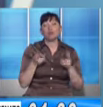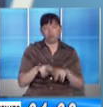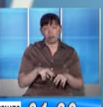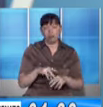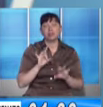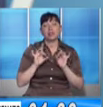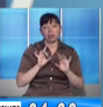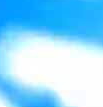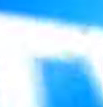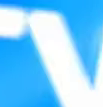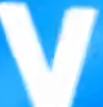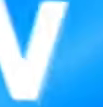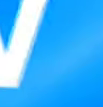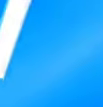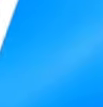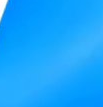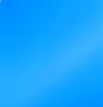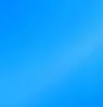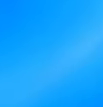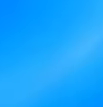noștri. Publicitate.